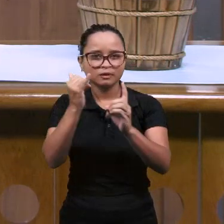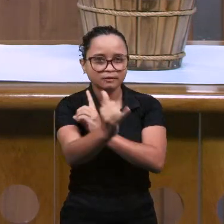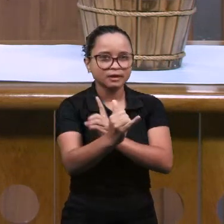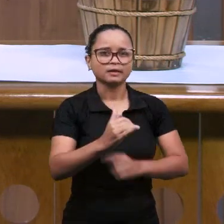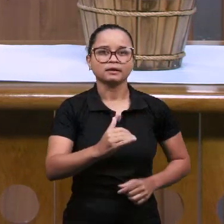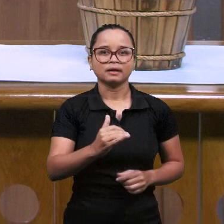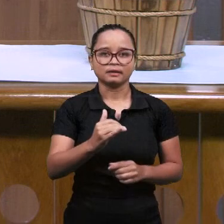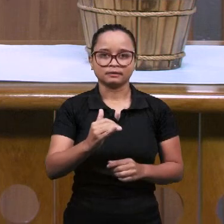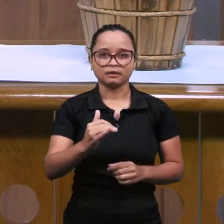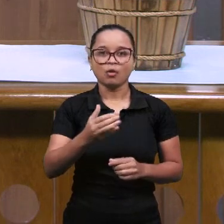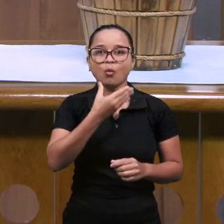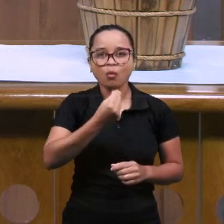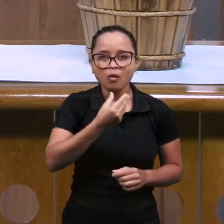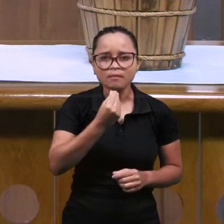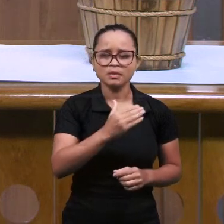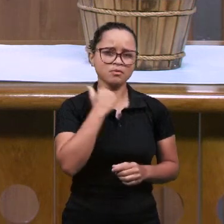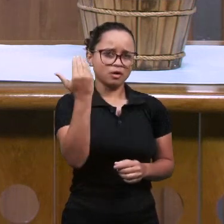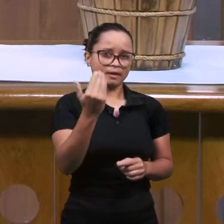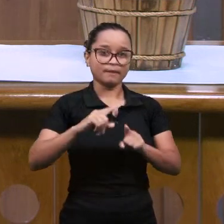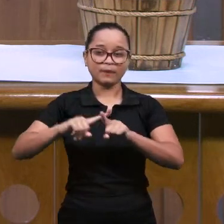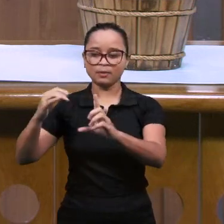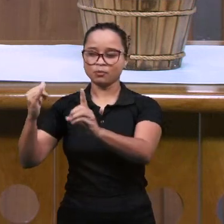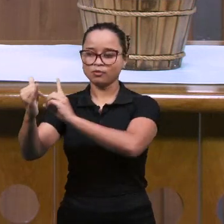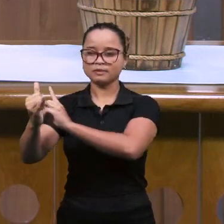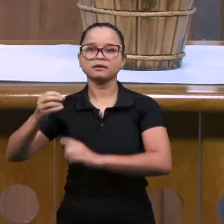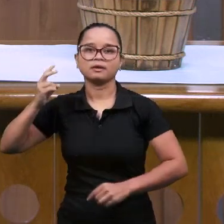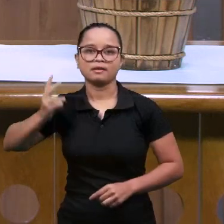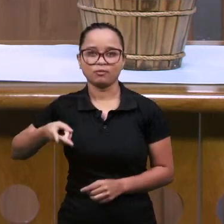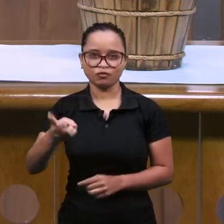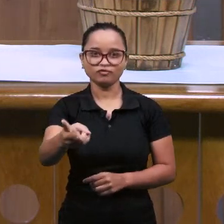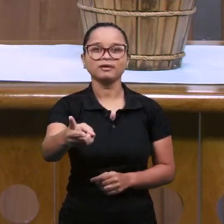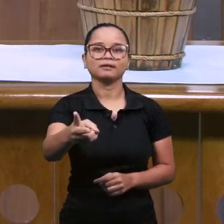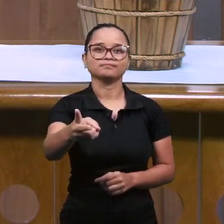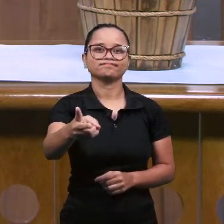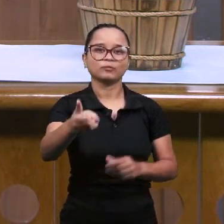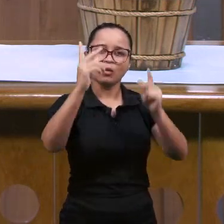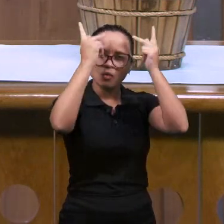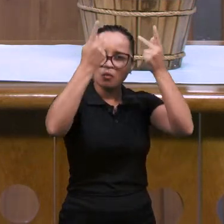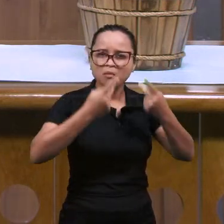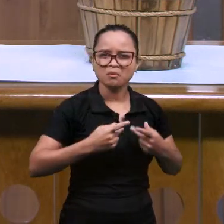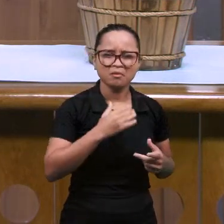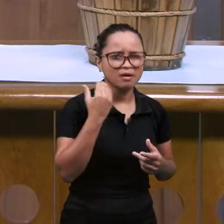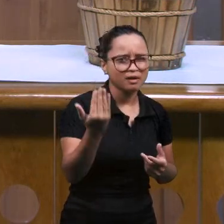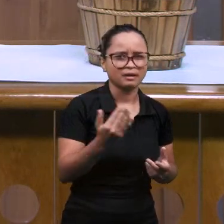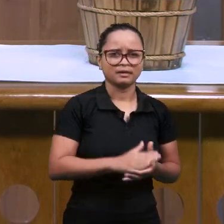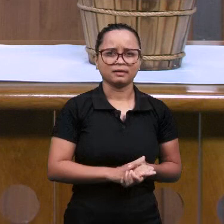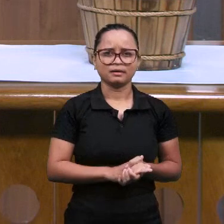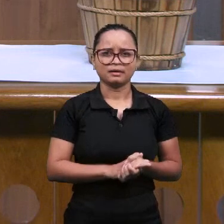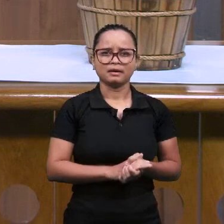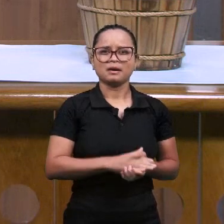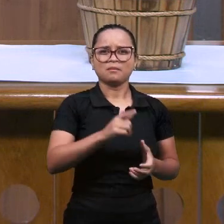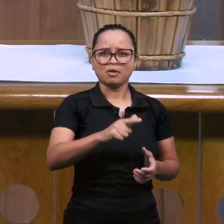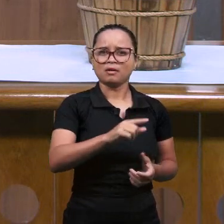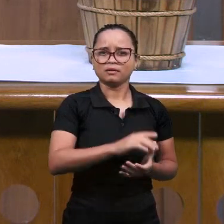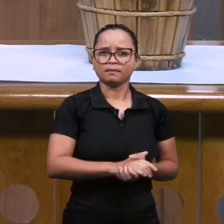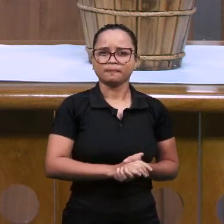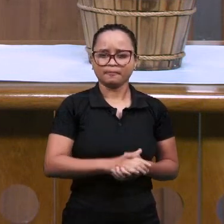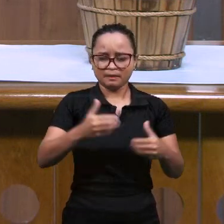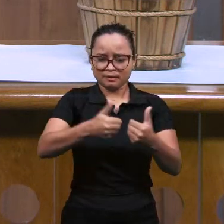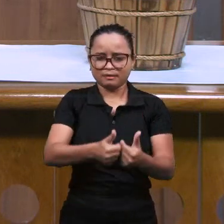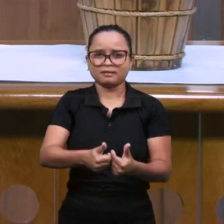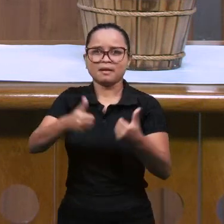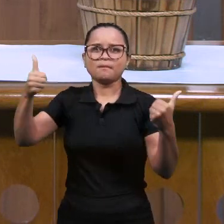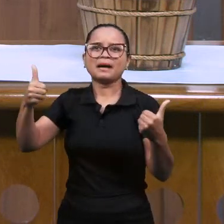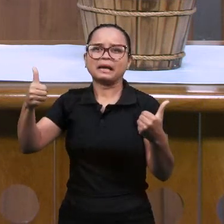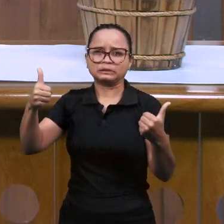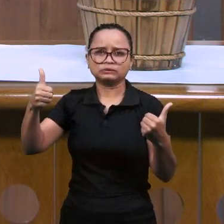continue. Le prophète, l'homme, il meurt. Il meurt sans père tombale. L'homme